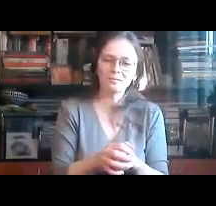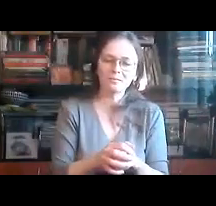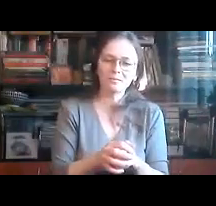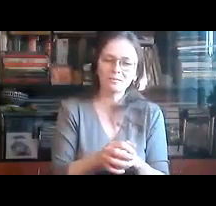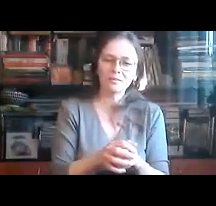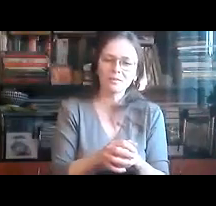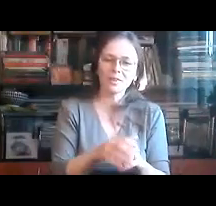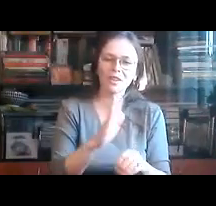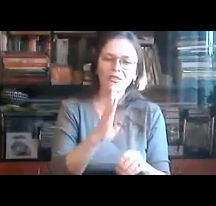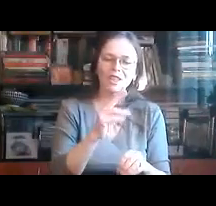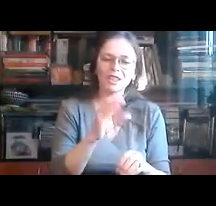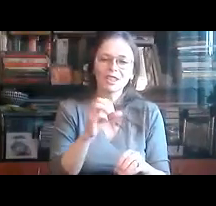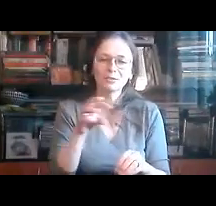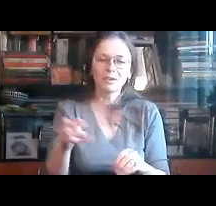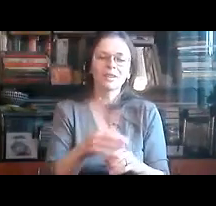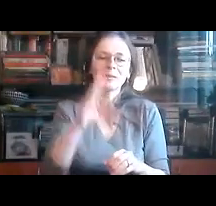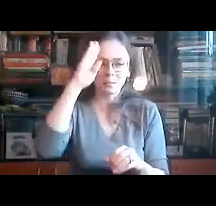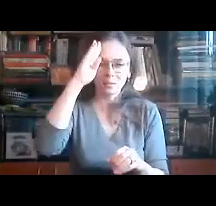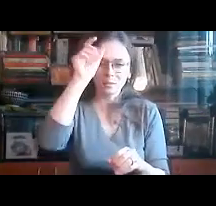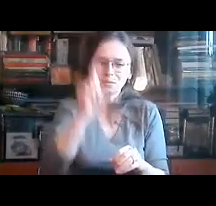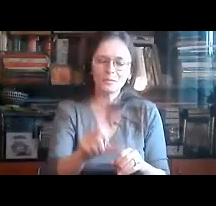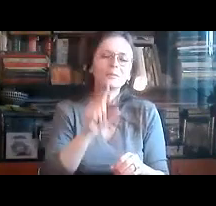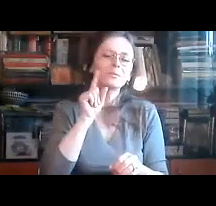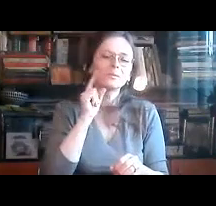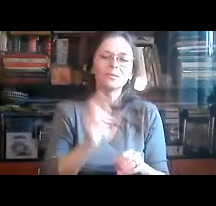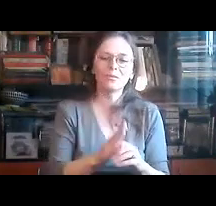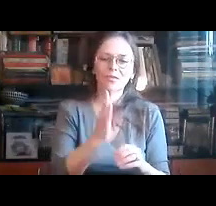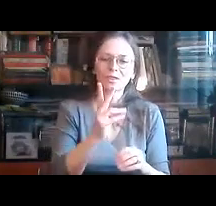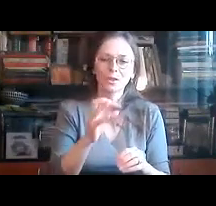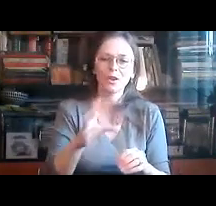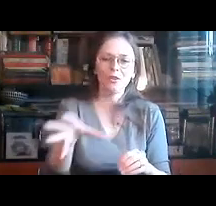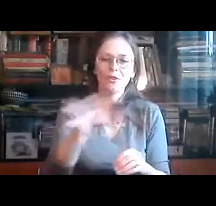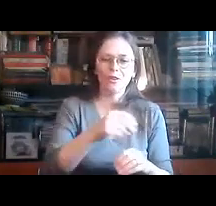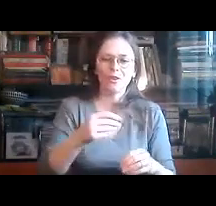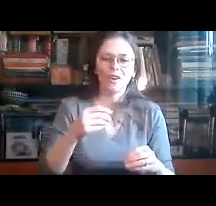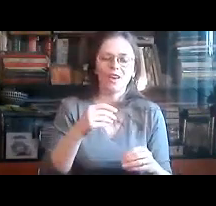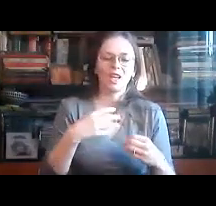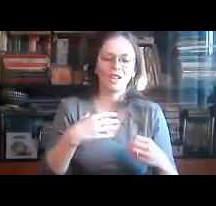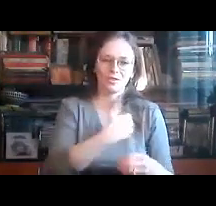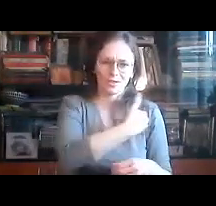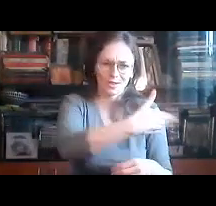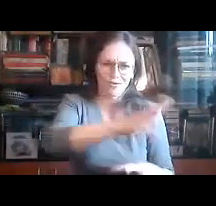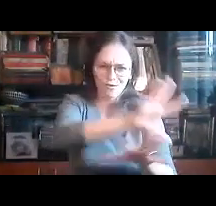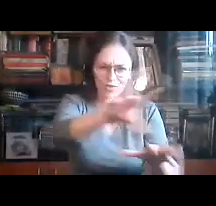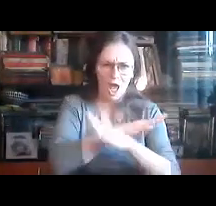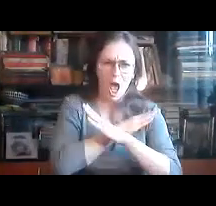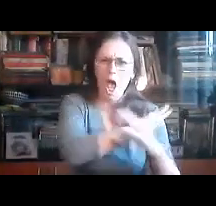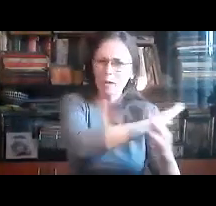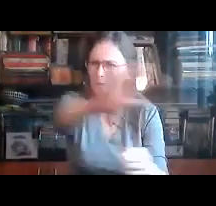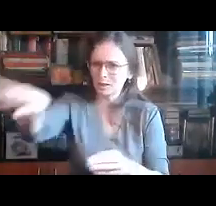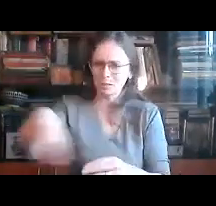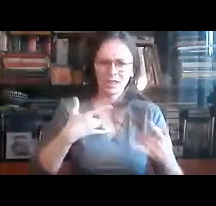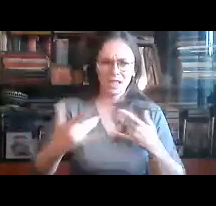и желает смерти самым махровым, знаешь, таким театром. С его точки зрения, ну,